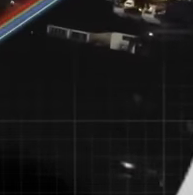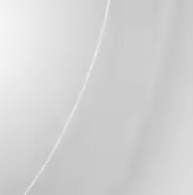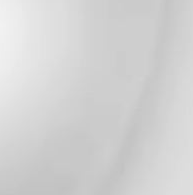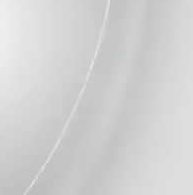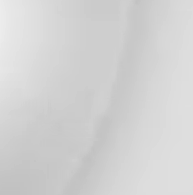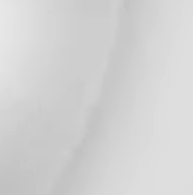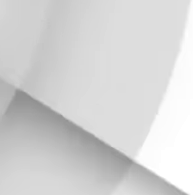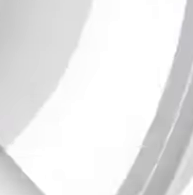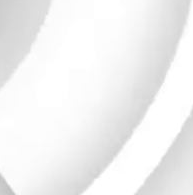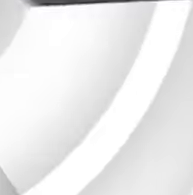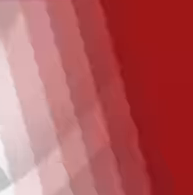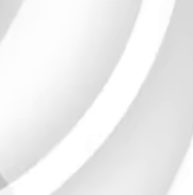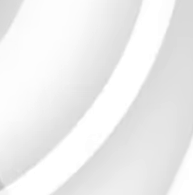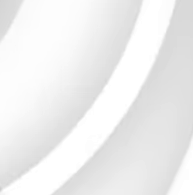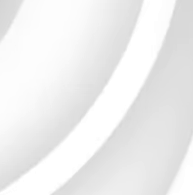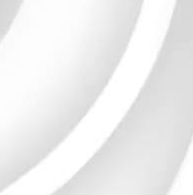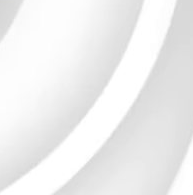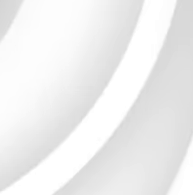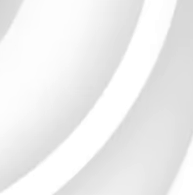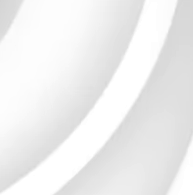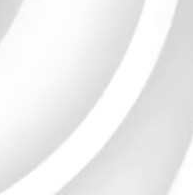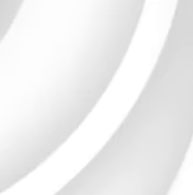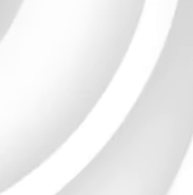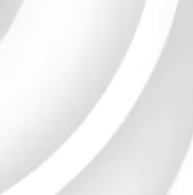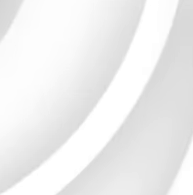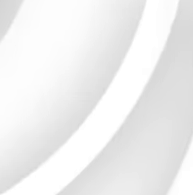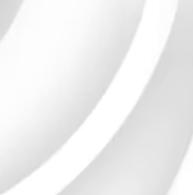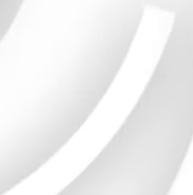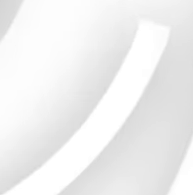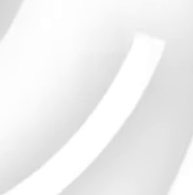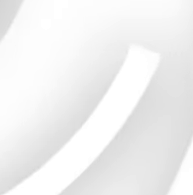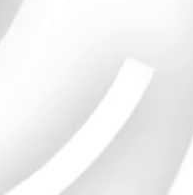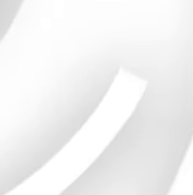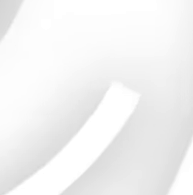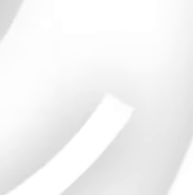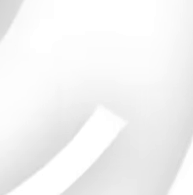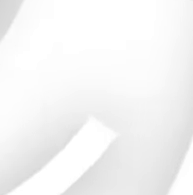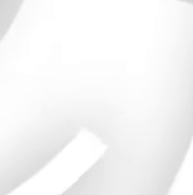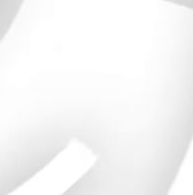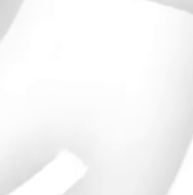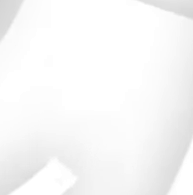Manila. Ito ang TV Patrol!